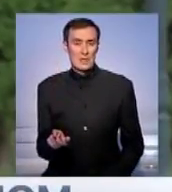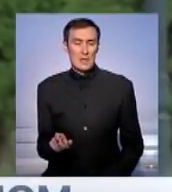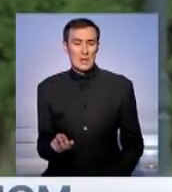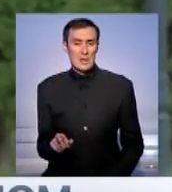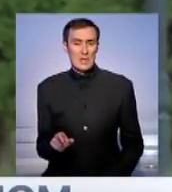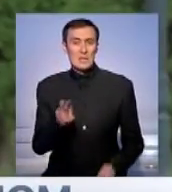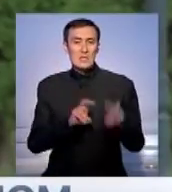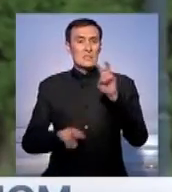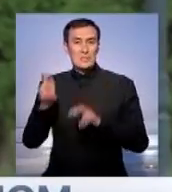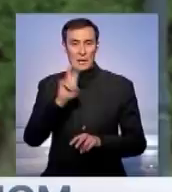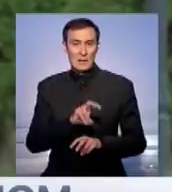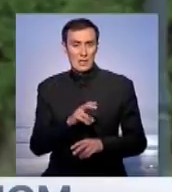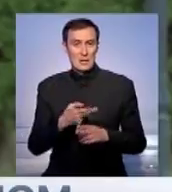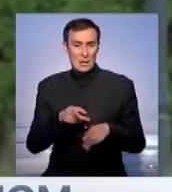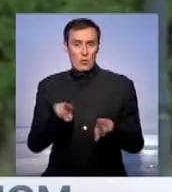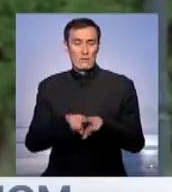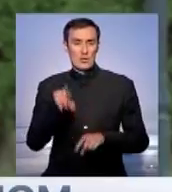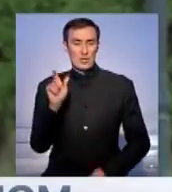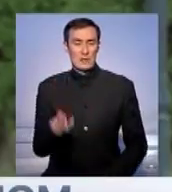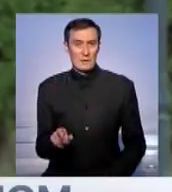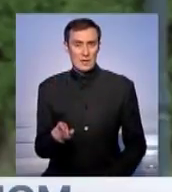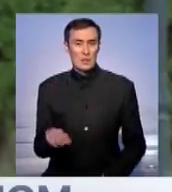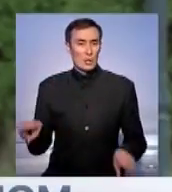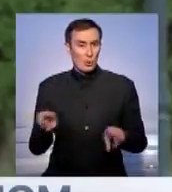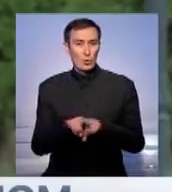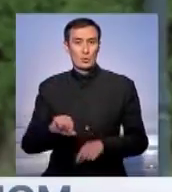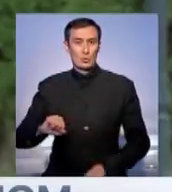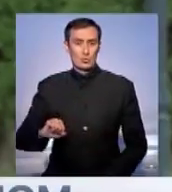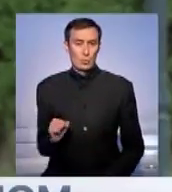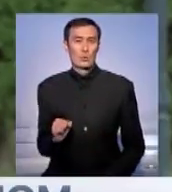а искал, наверное, всю жизнь. Такой друг,